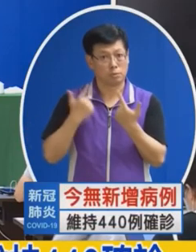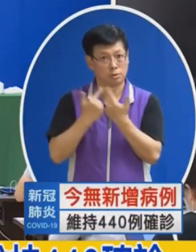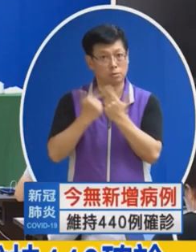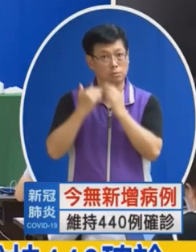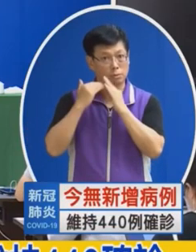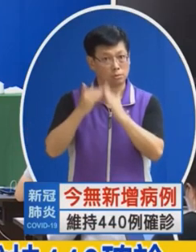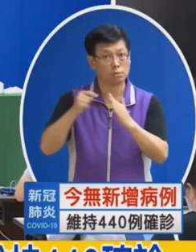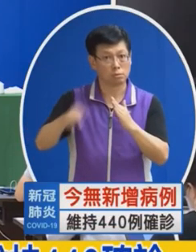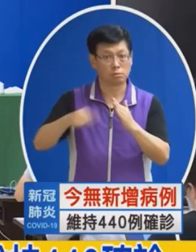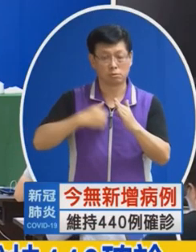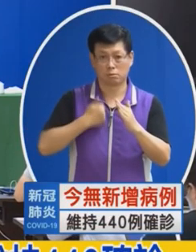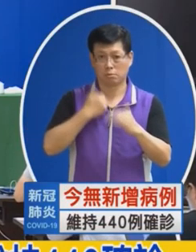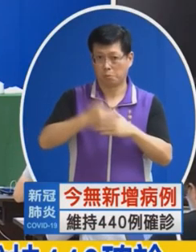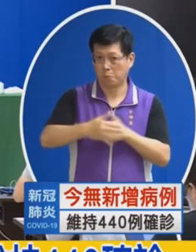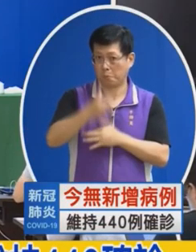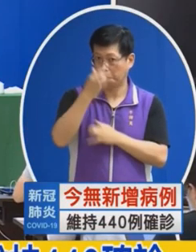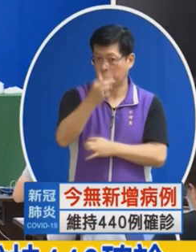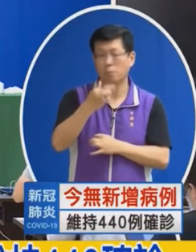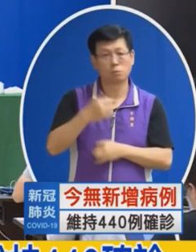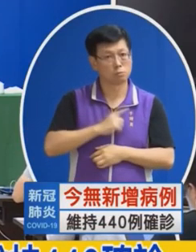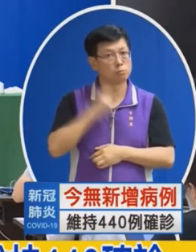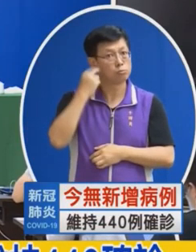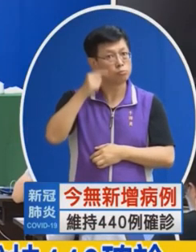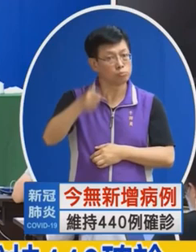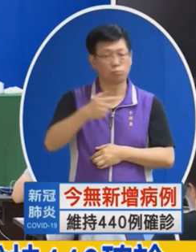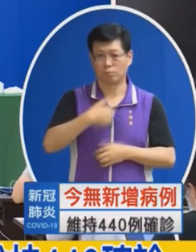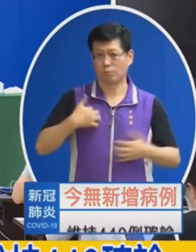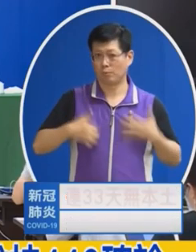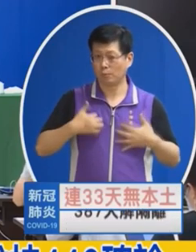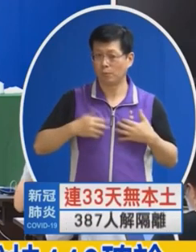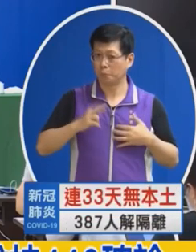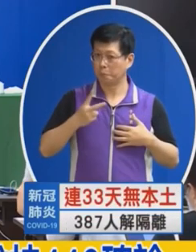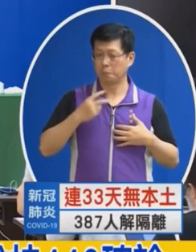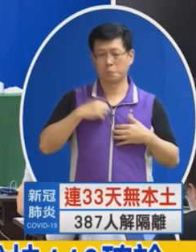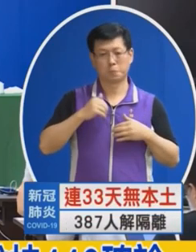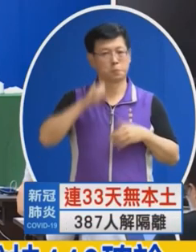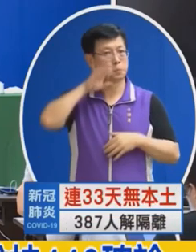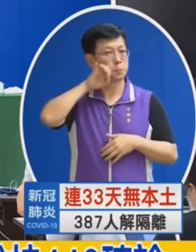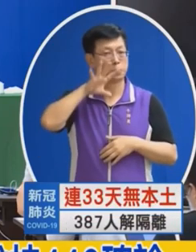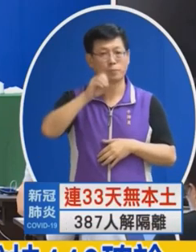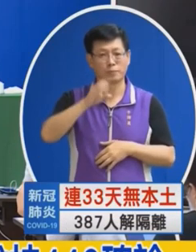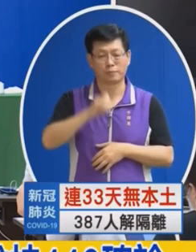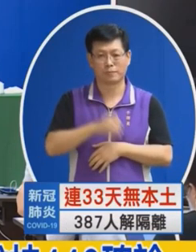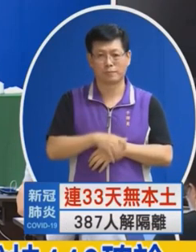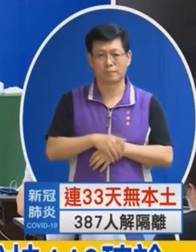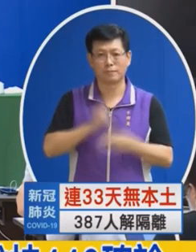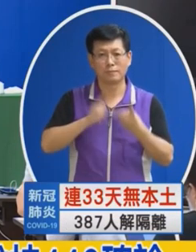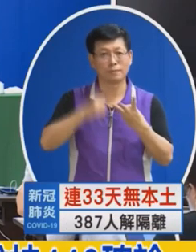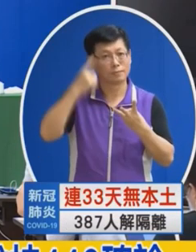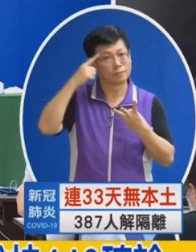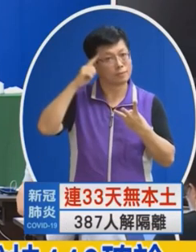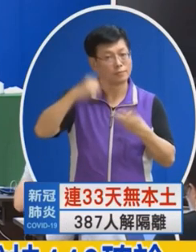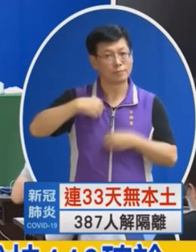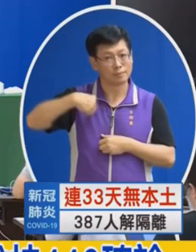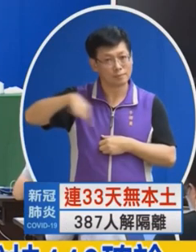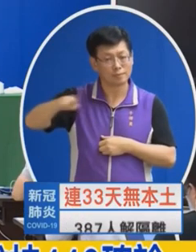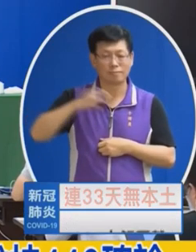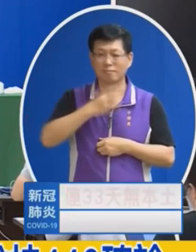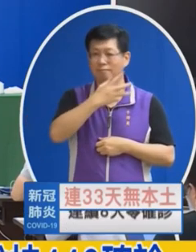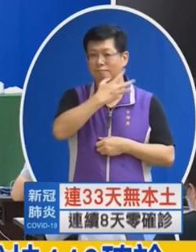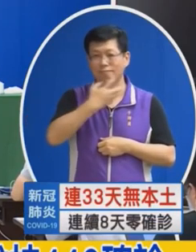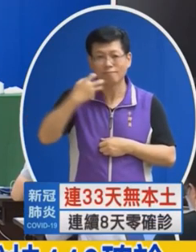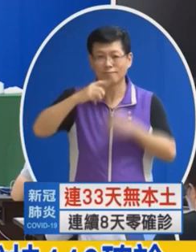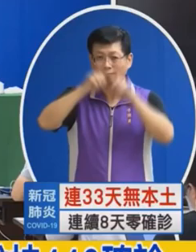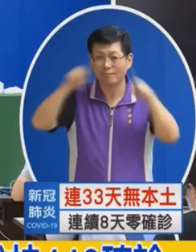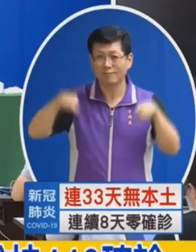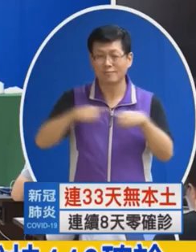隔离流程做得最扎实，不晓得您有没有觉得蛮欣慰的或蛮有成就感的。以及明天因为您要到胡须章那边